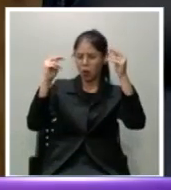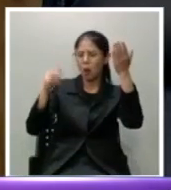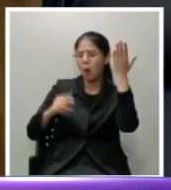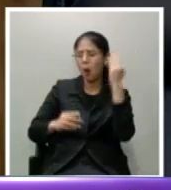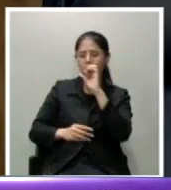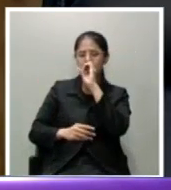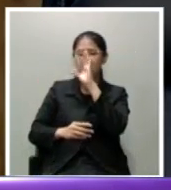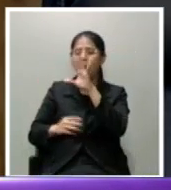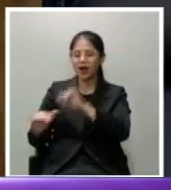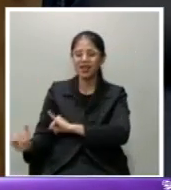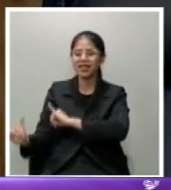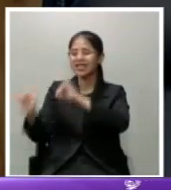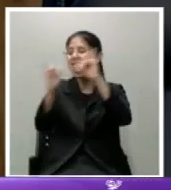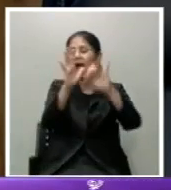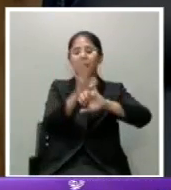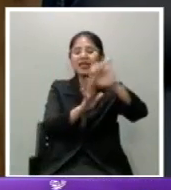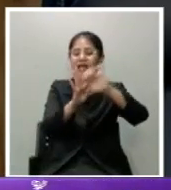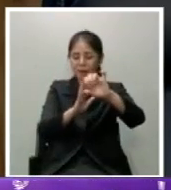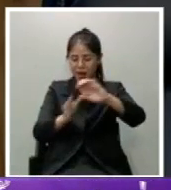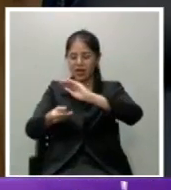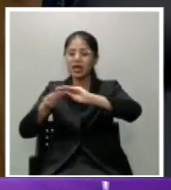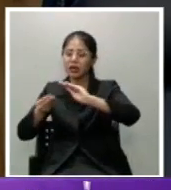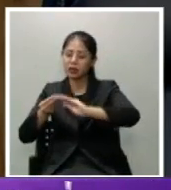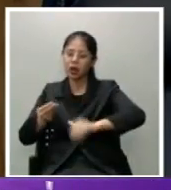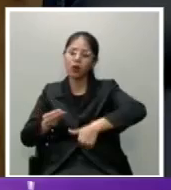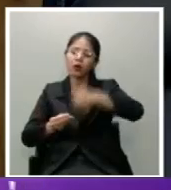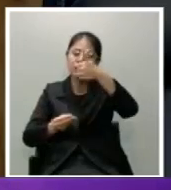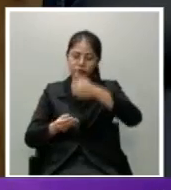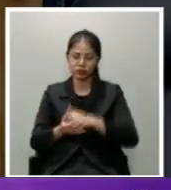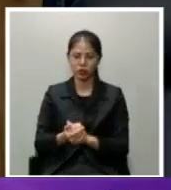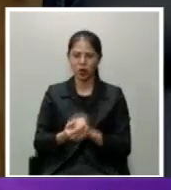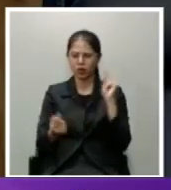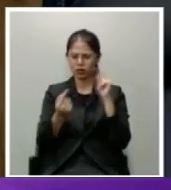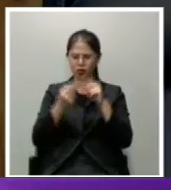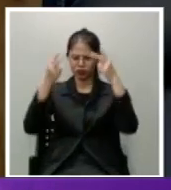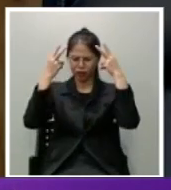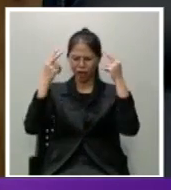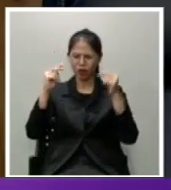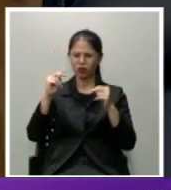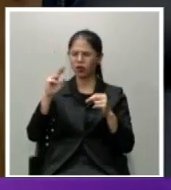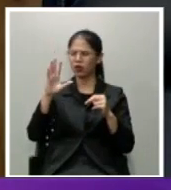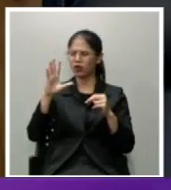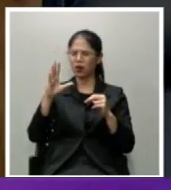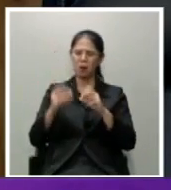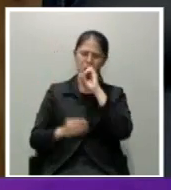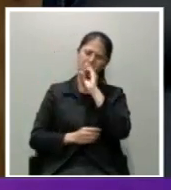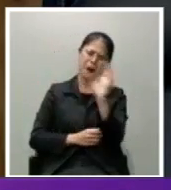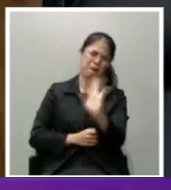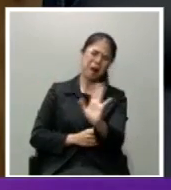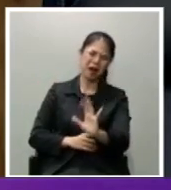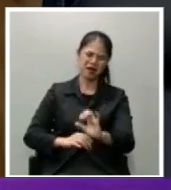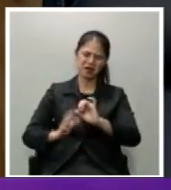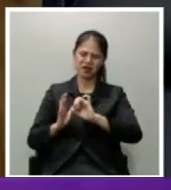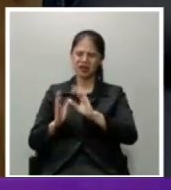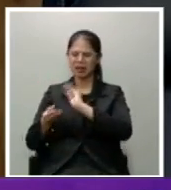ทรารัฐบาลท่านนายกชวลิตบอกอย่าไปเลยฉะเชิงเทราให้ย้ายไ